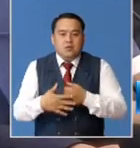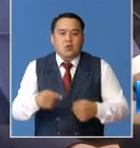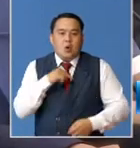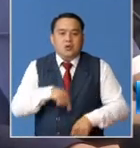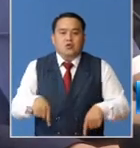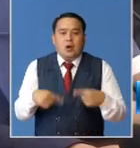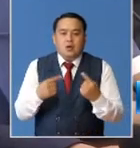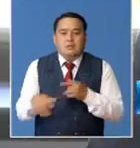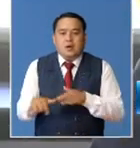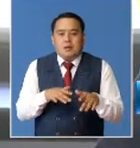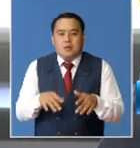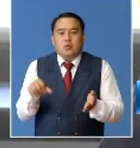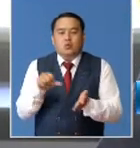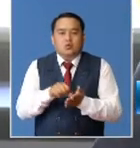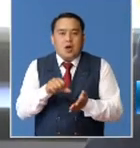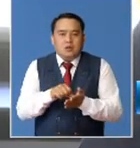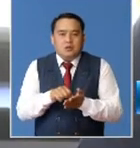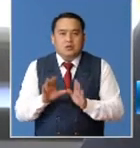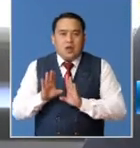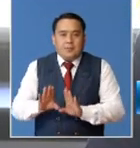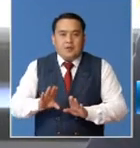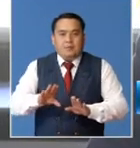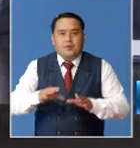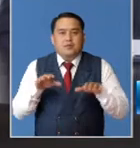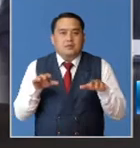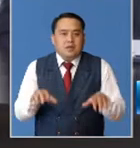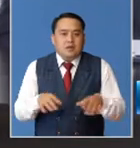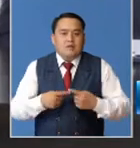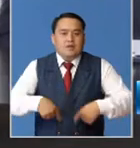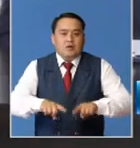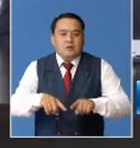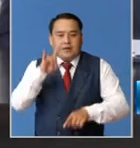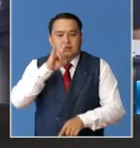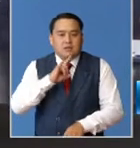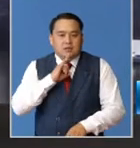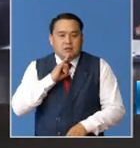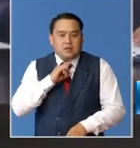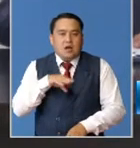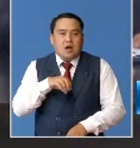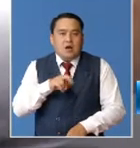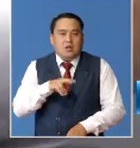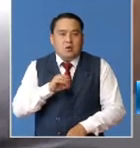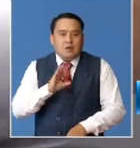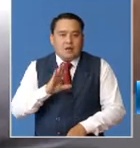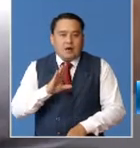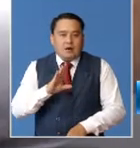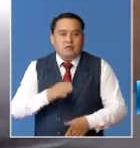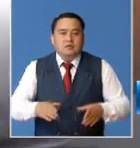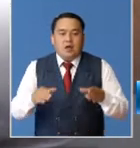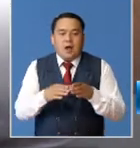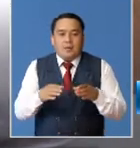Жангару. В мероприятии принял участие заместитель председателя Федерации профсоюзов Казахстана Ерлан Саиров. В ходе